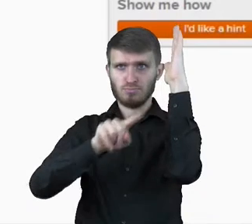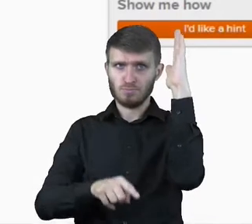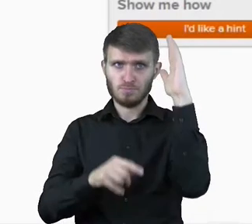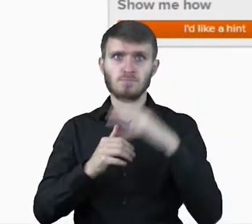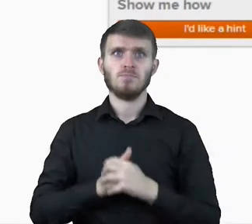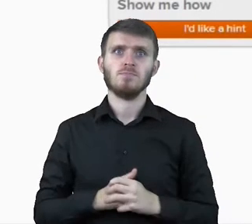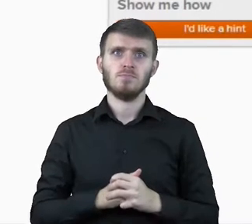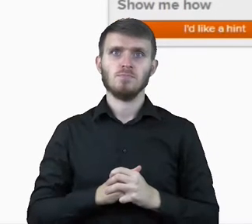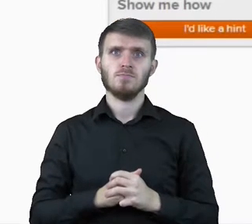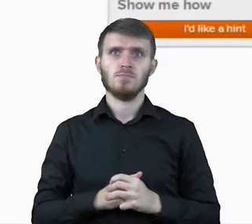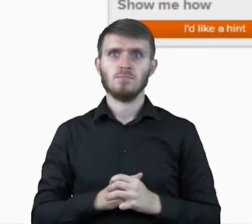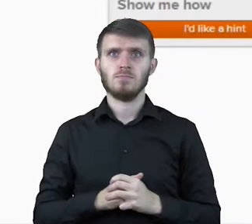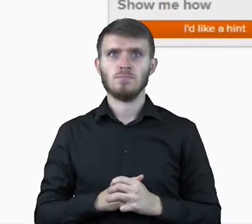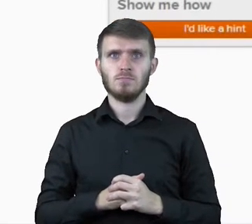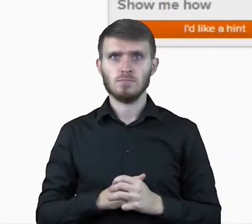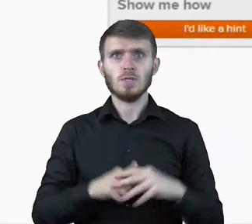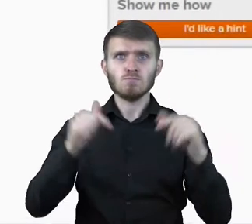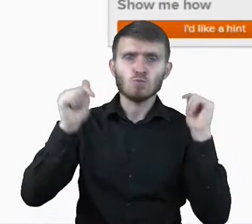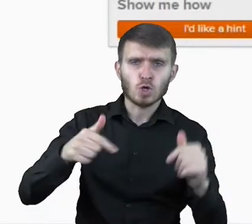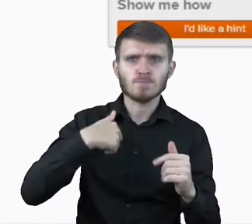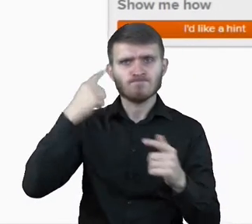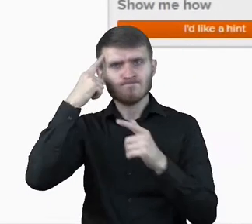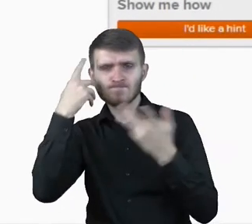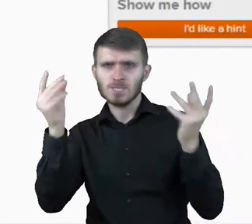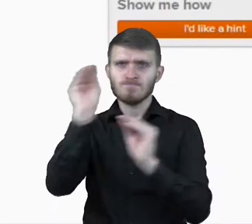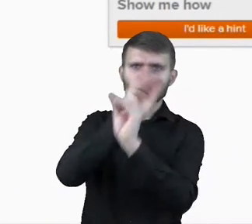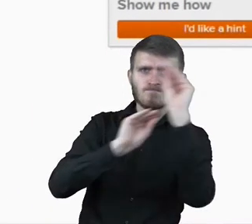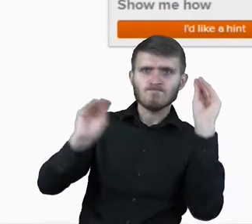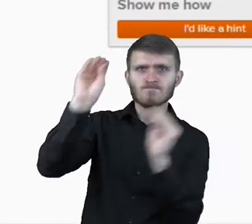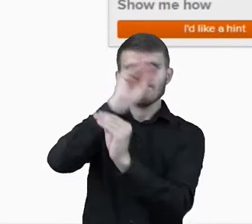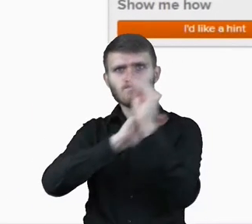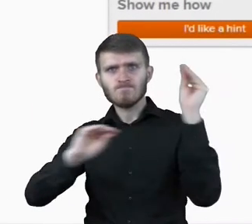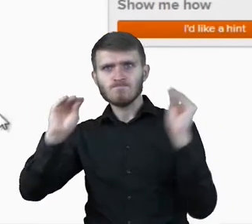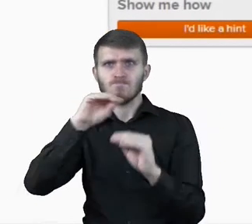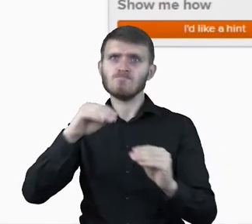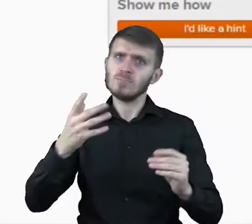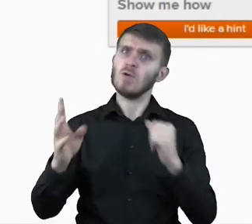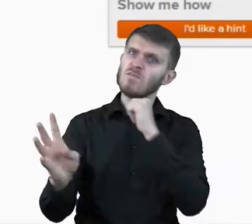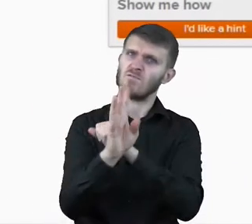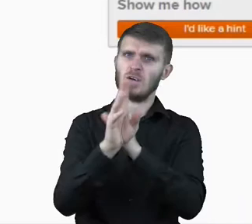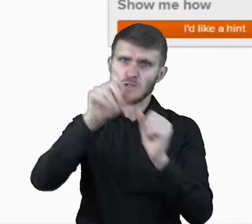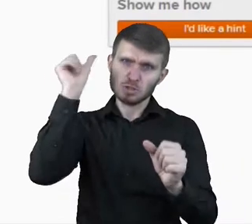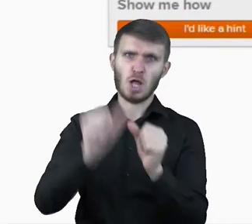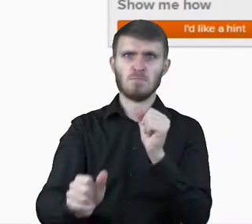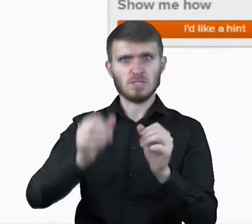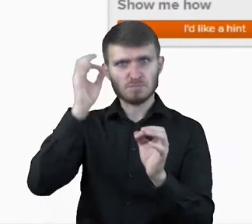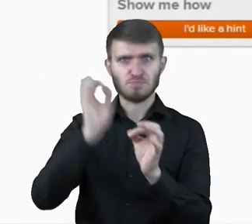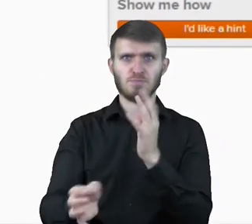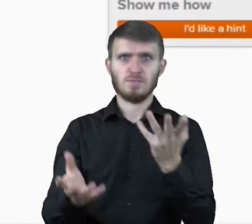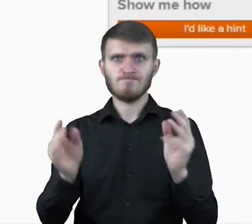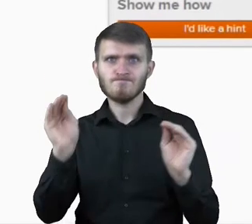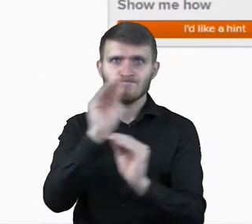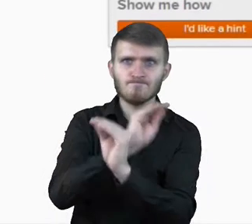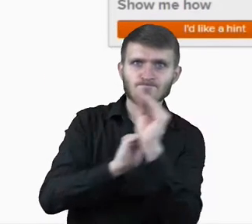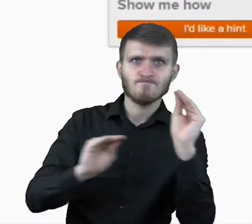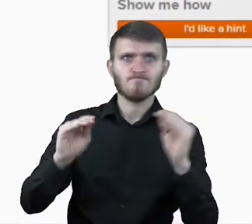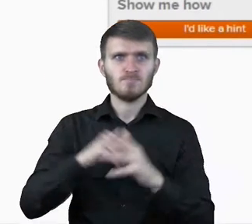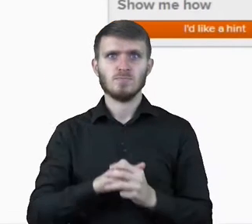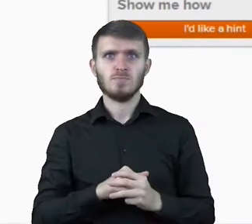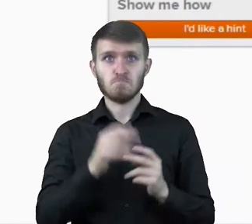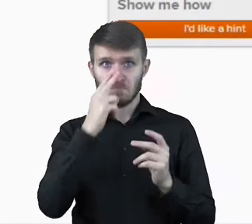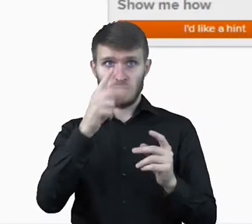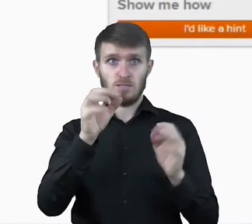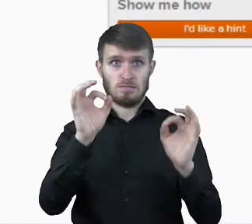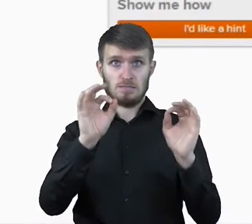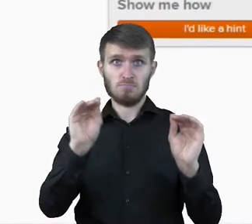Czyli tak teraz musimy pokombinować tymi naszymi ramionami, aby otrzymać kąt 90 stopni. Zobacz, jeżeli